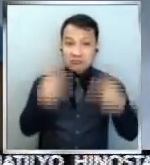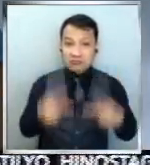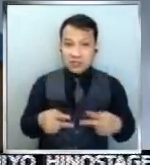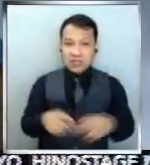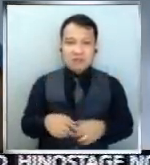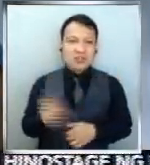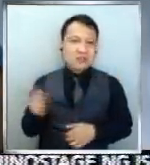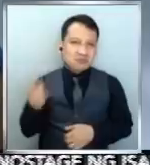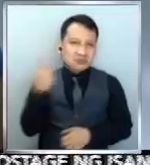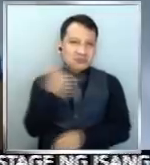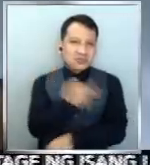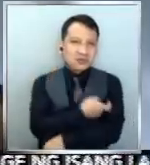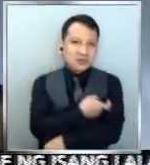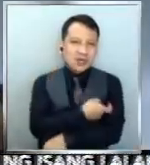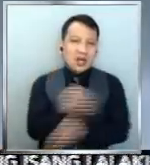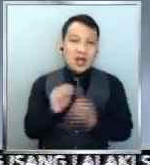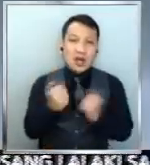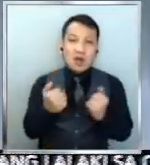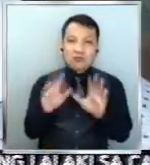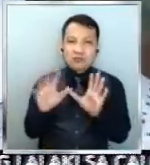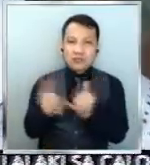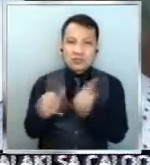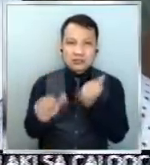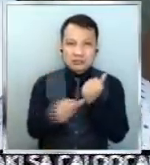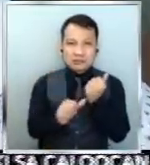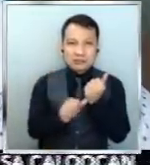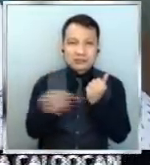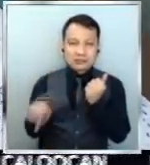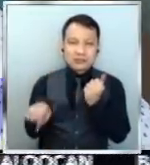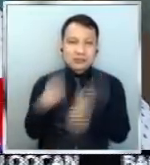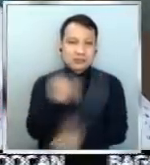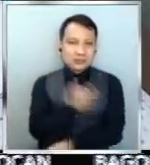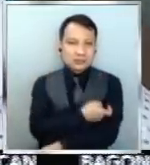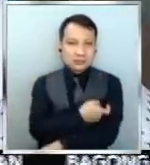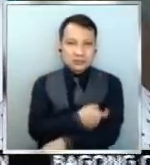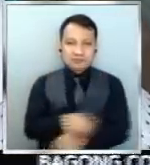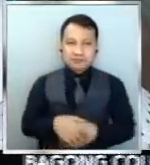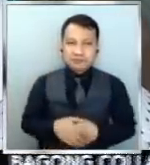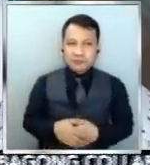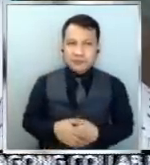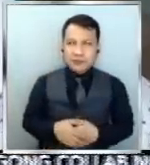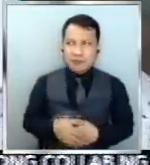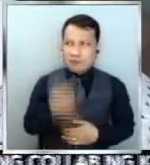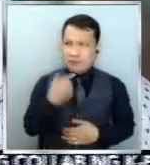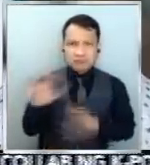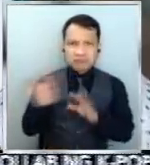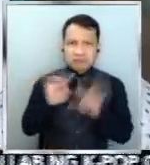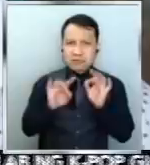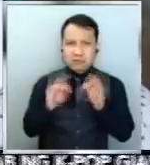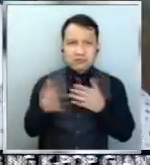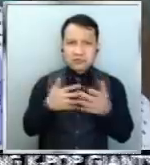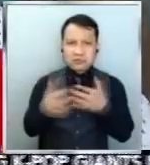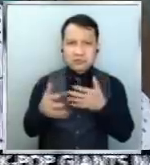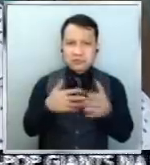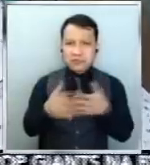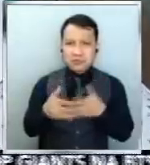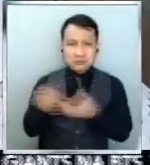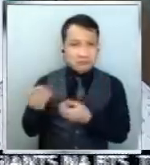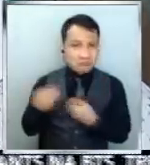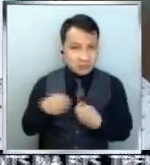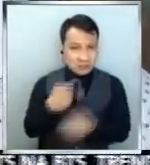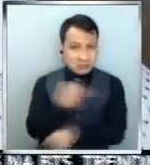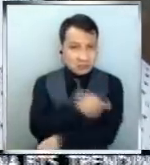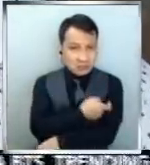sa pamamagitan ng barangay assisted registration. Wala naman akong pinipili ma'am, so kung ano yung binibigay nila sa akin na